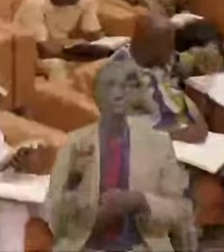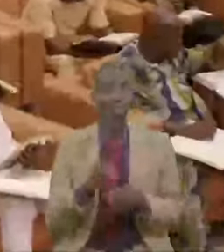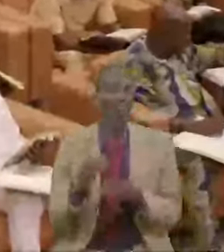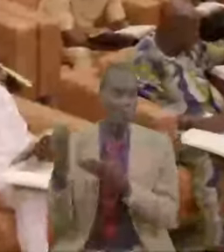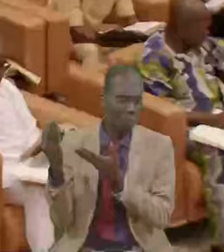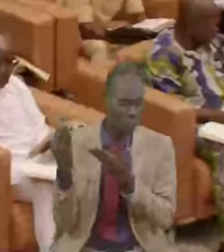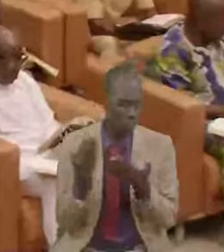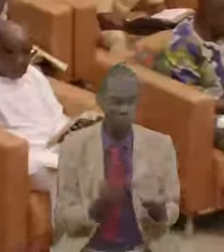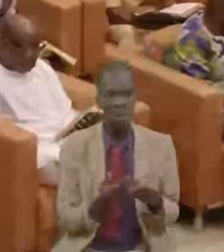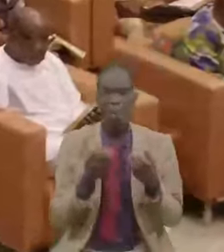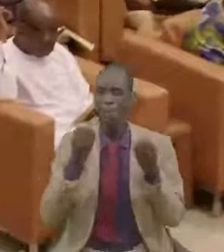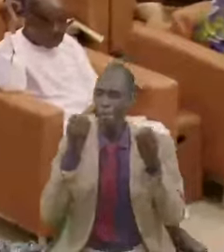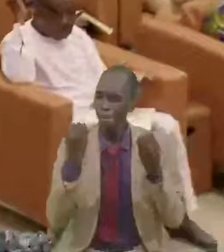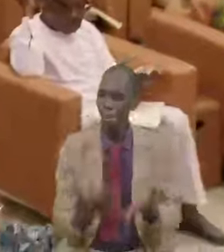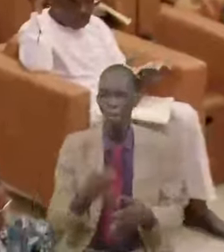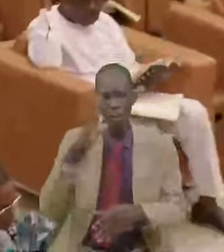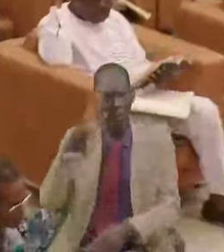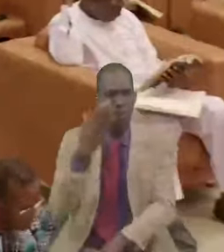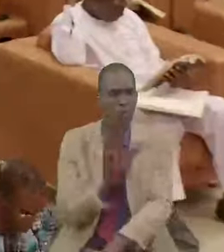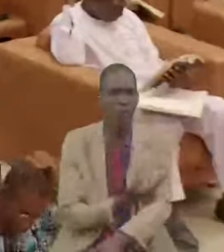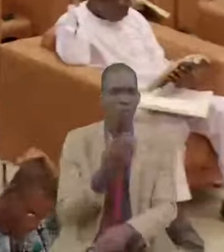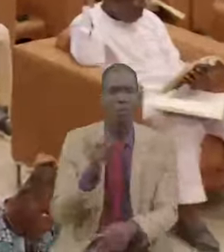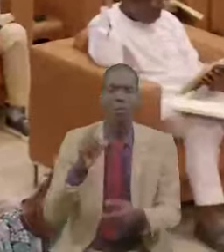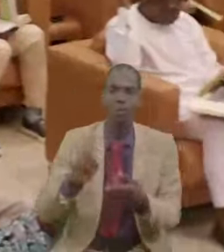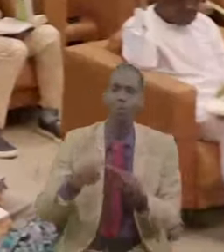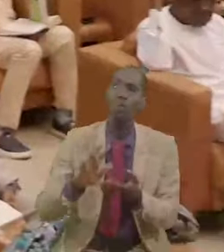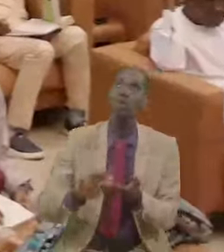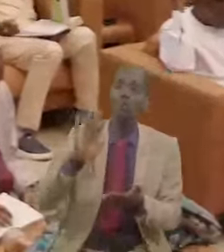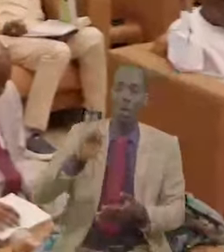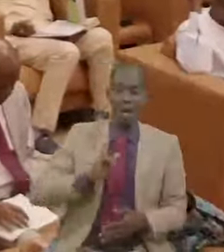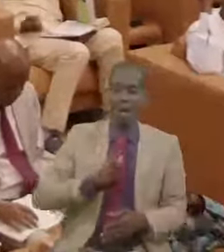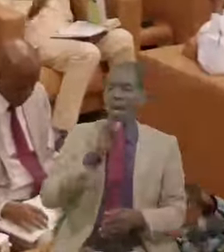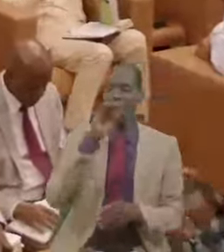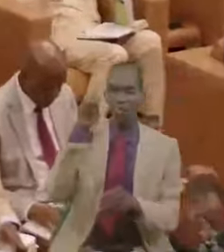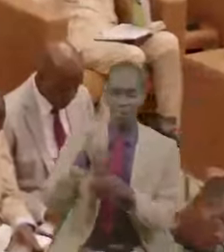et qui voulait conduire à la gloire beaucoup de fils.